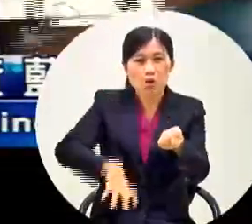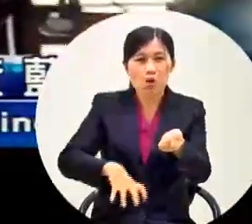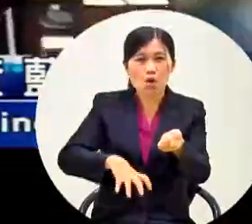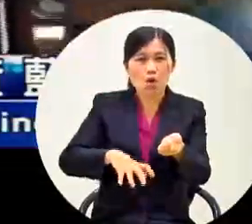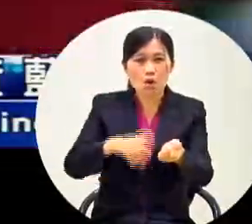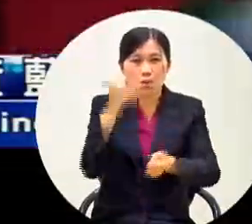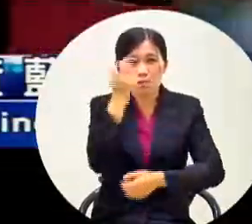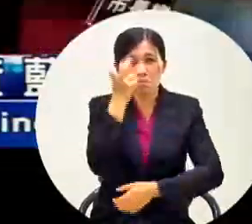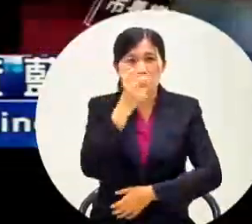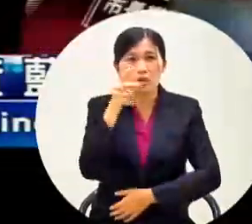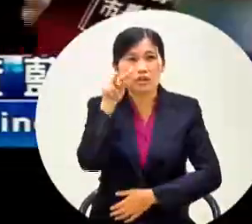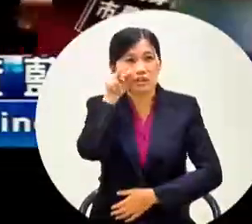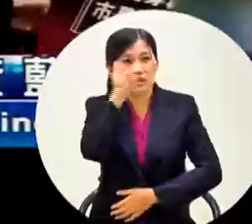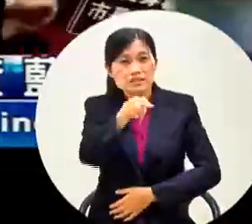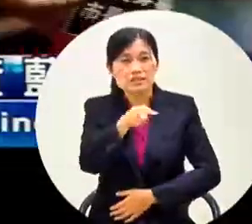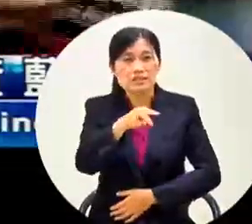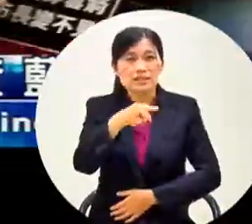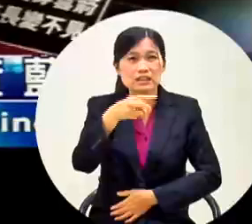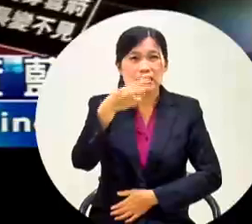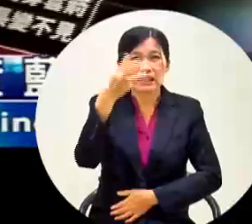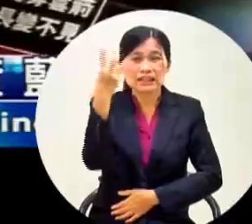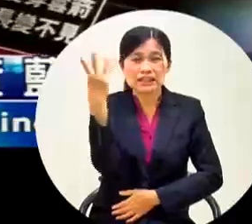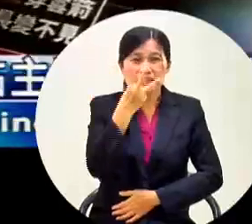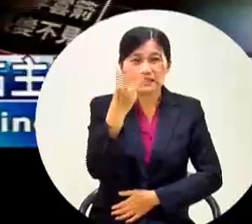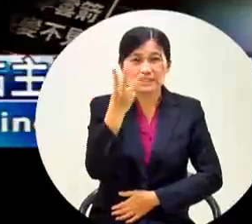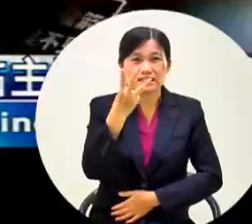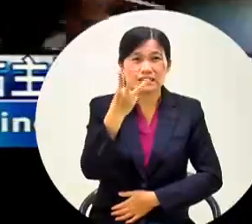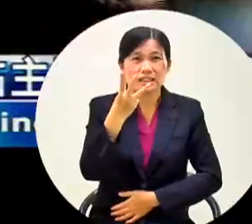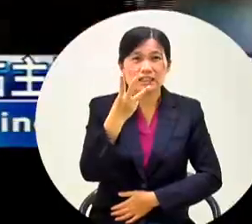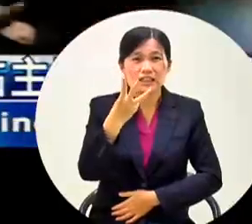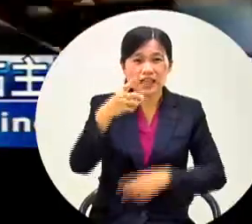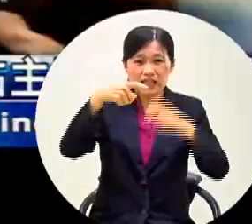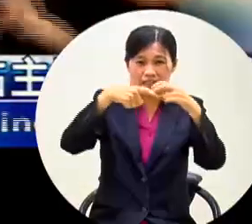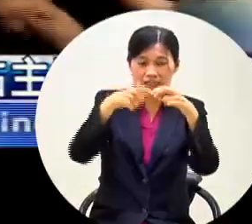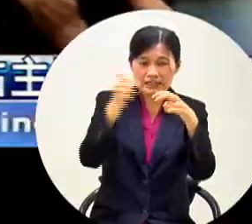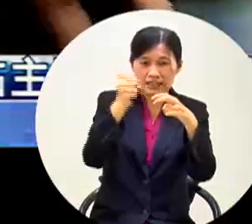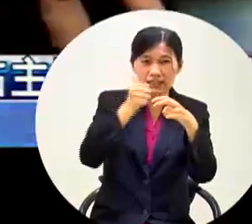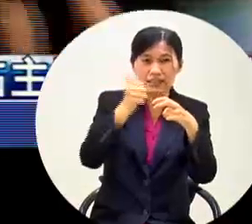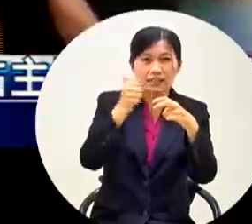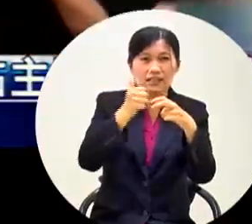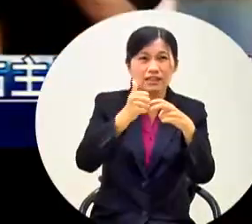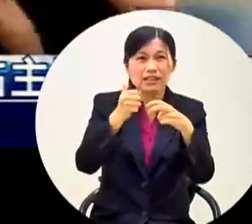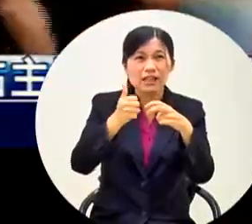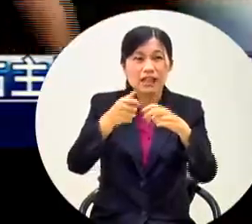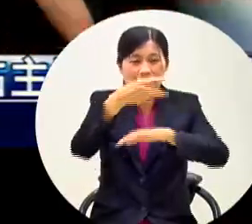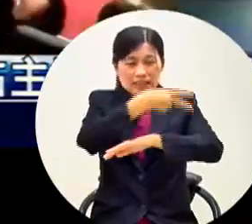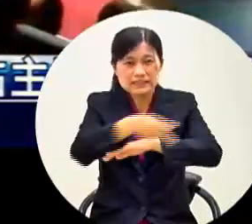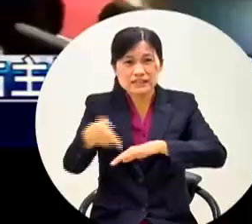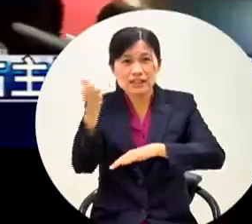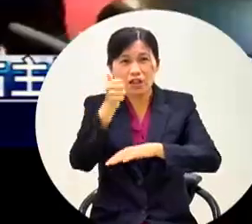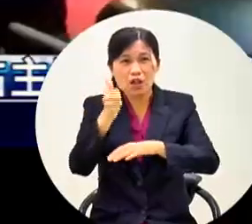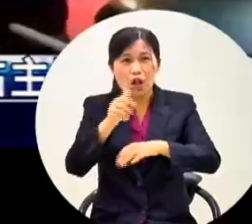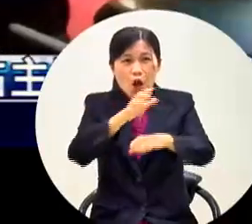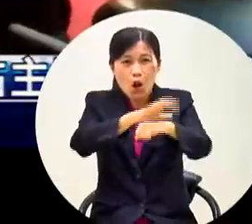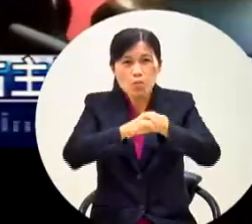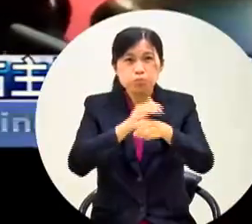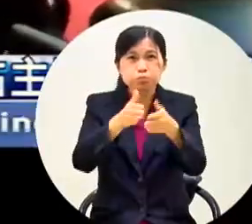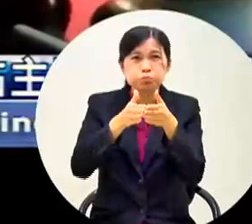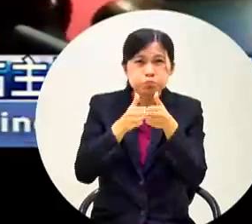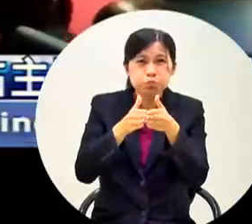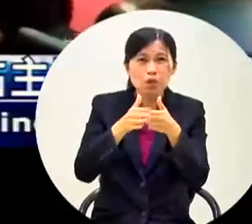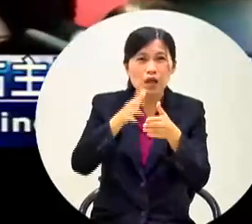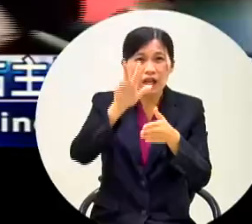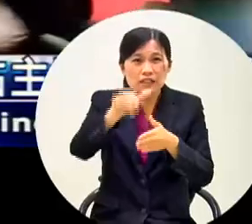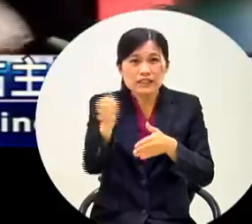员压着李博义、江瑞宏议员要去救他。有没有看到发现刘德林议员拉着江瑞宏议员的手，结果是